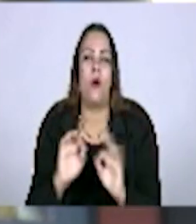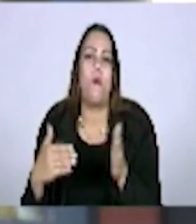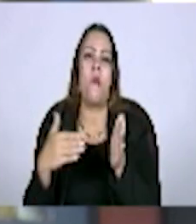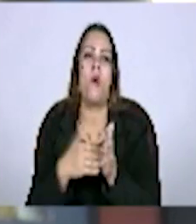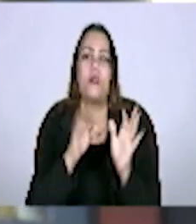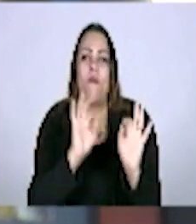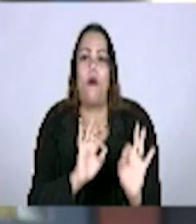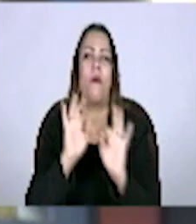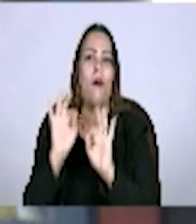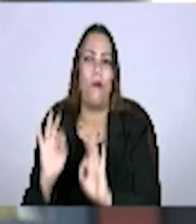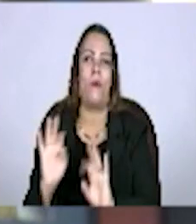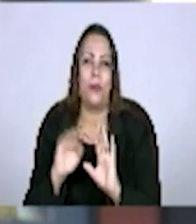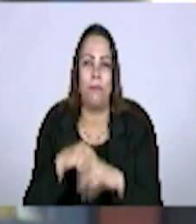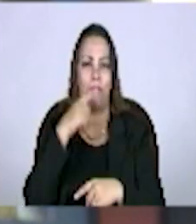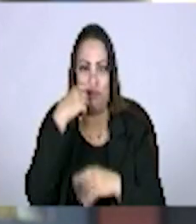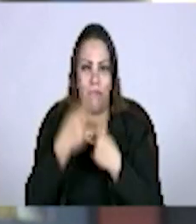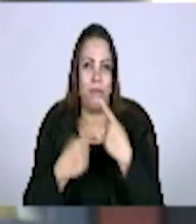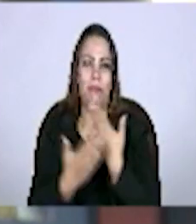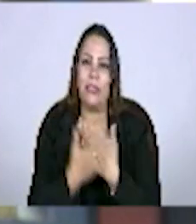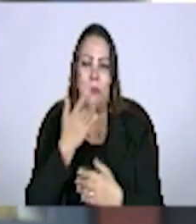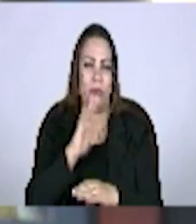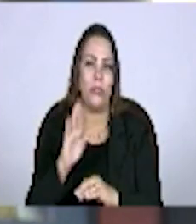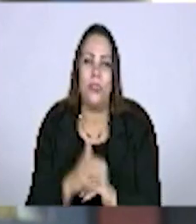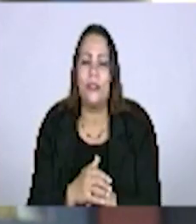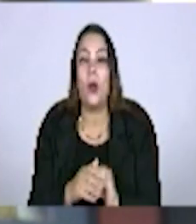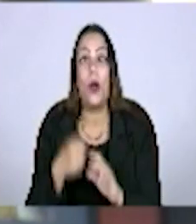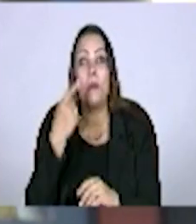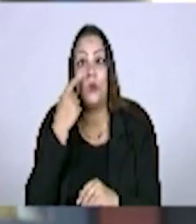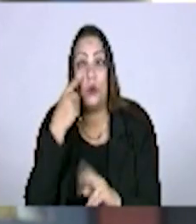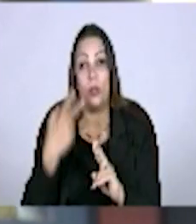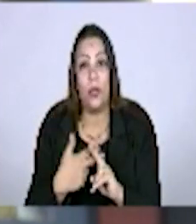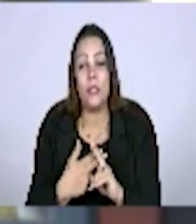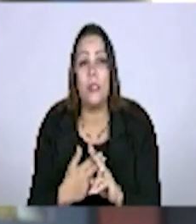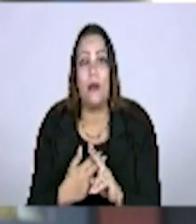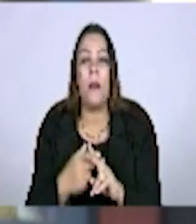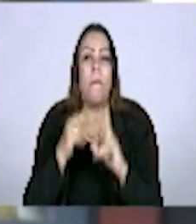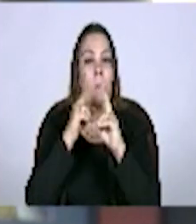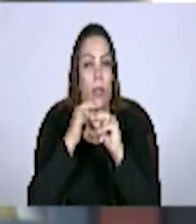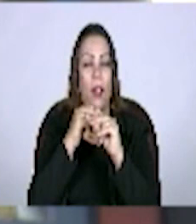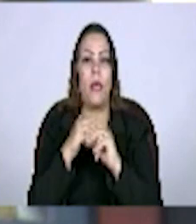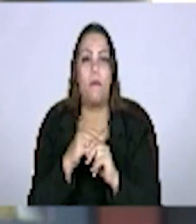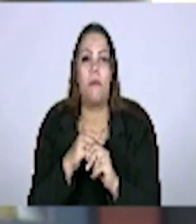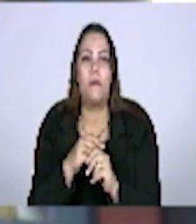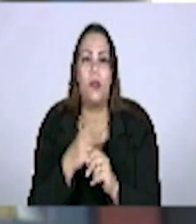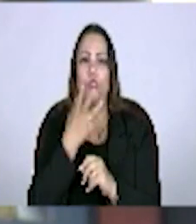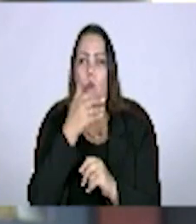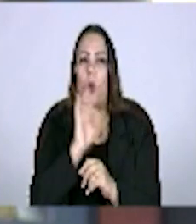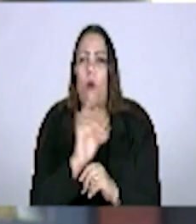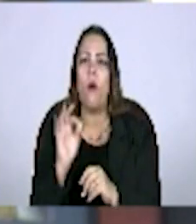او البيروقراطيه المعتاده بتلاقي الناس بتتكلم بنفس